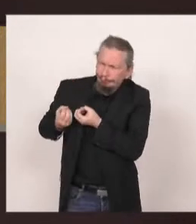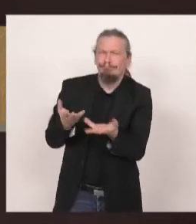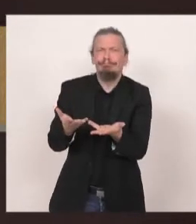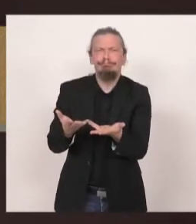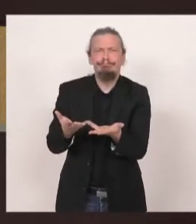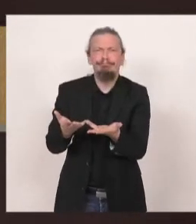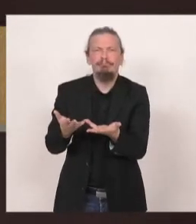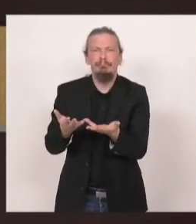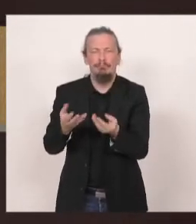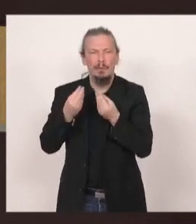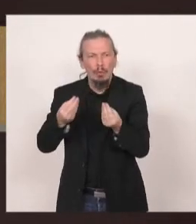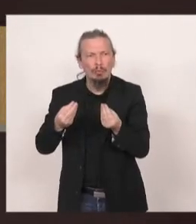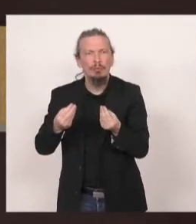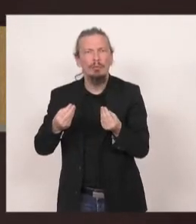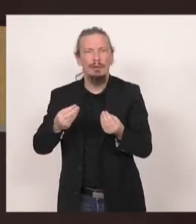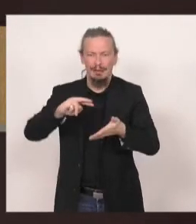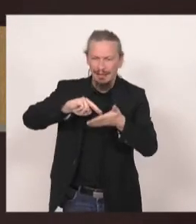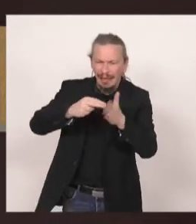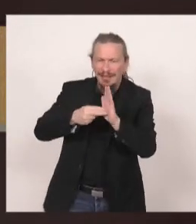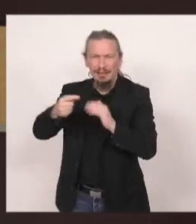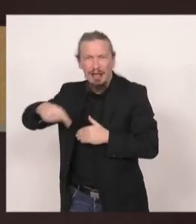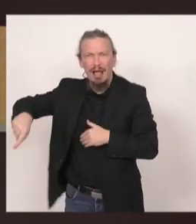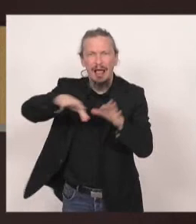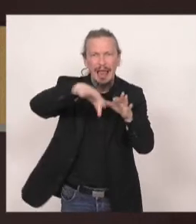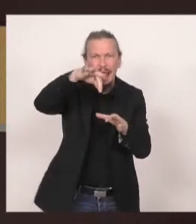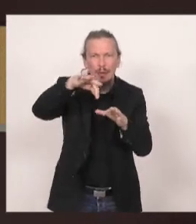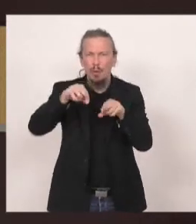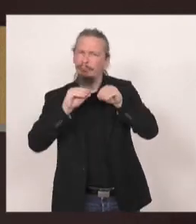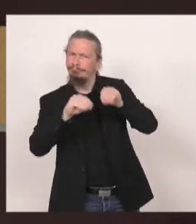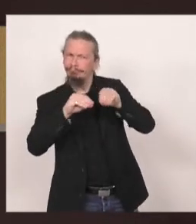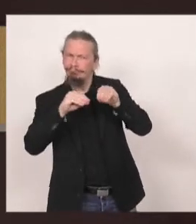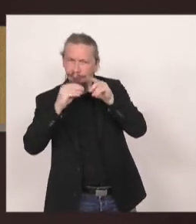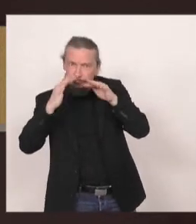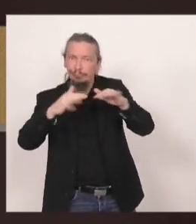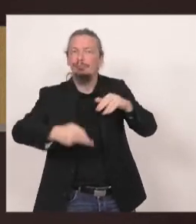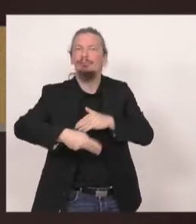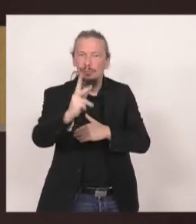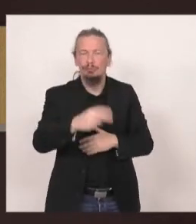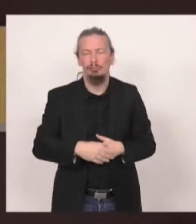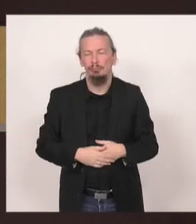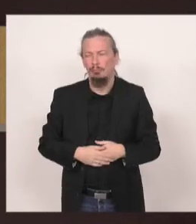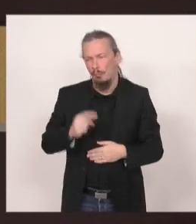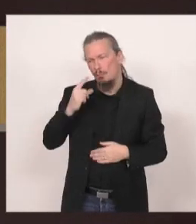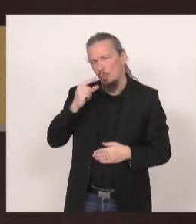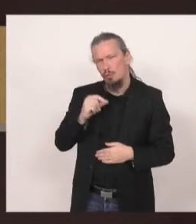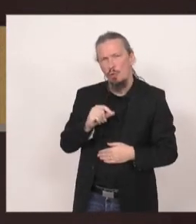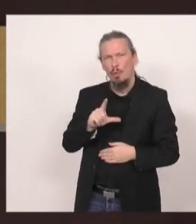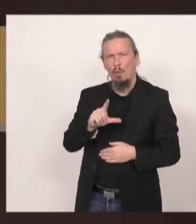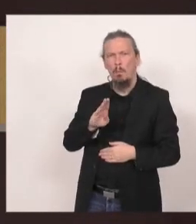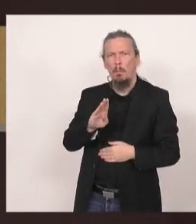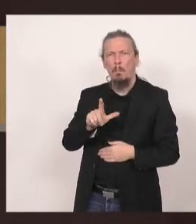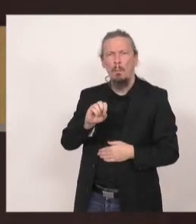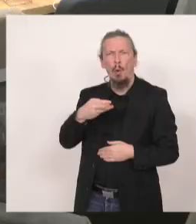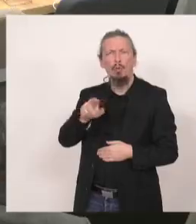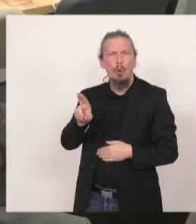mieux acculturer l'ensemble des techniciens et des élus à ces questions de santé environnementale. Alain Blodeau en était avec moi. Je crois qu'il y a eu